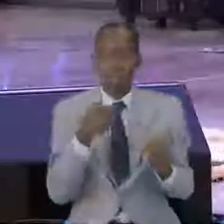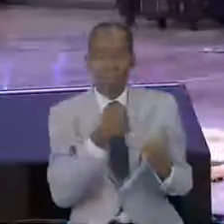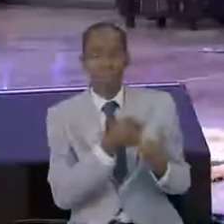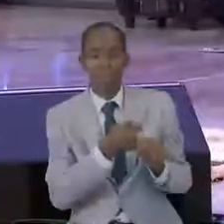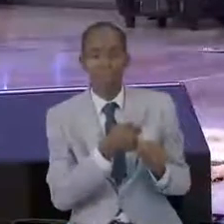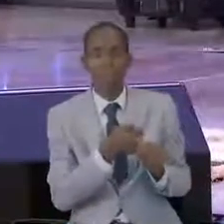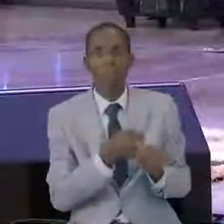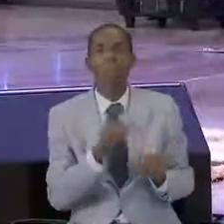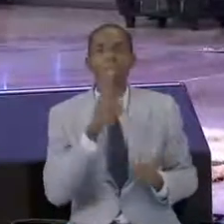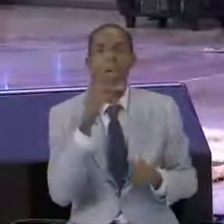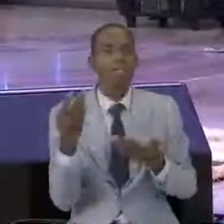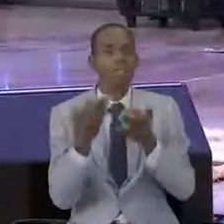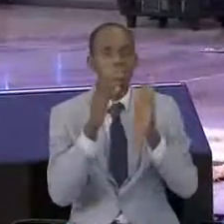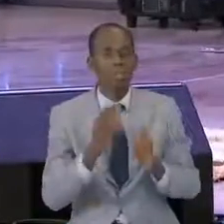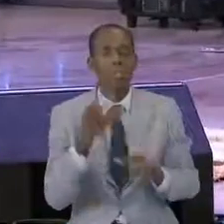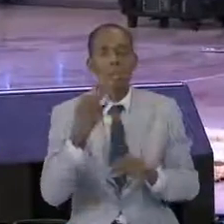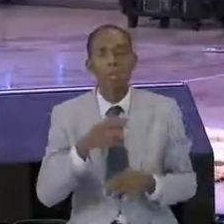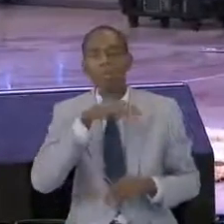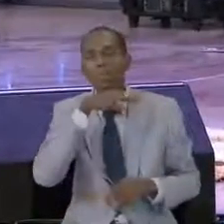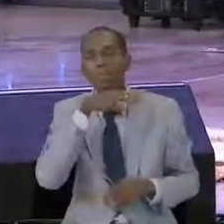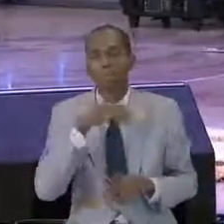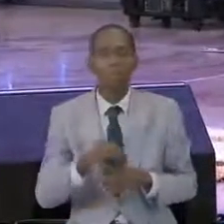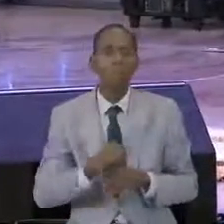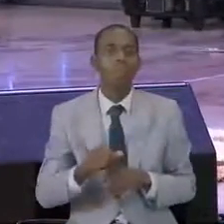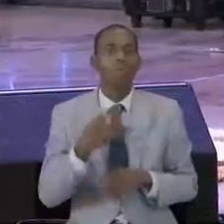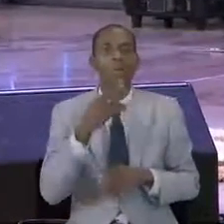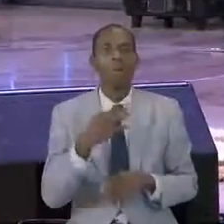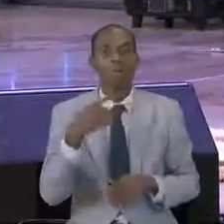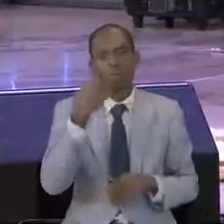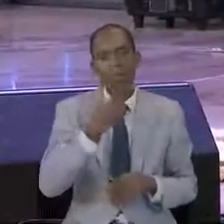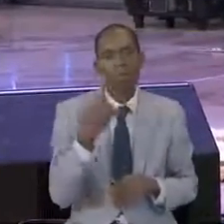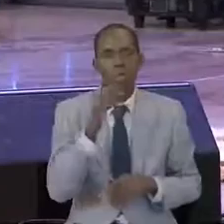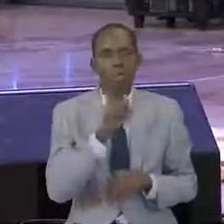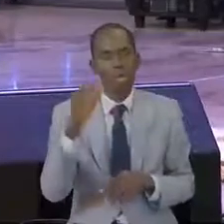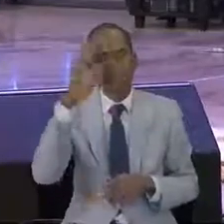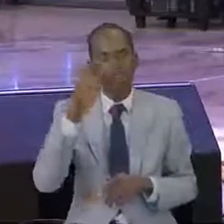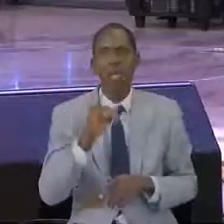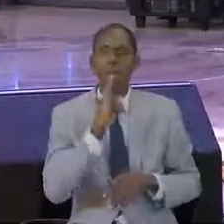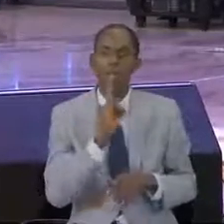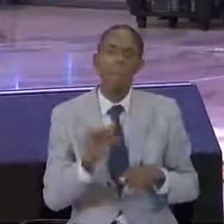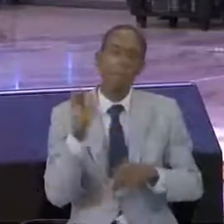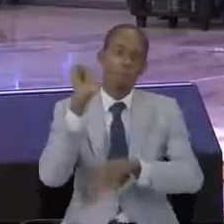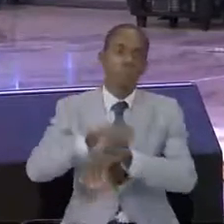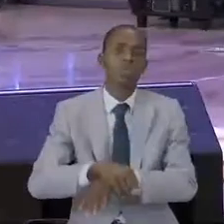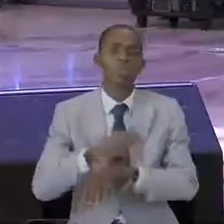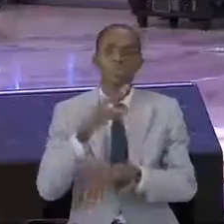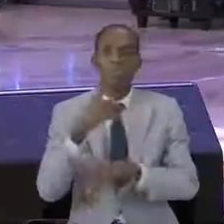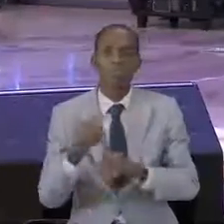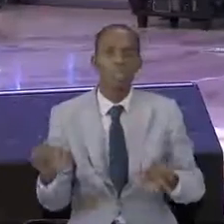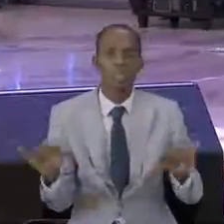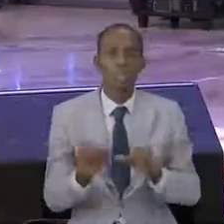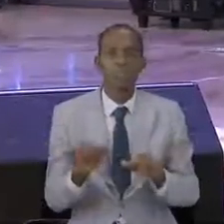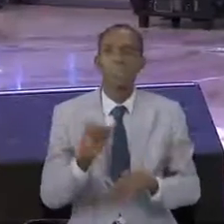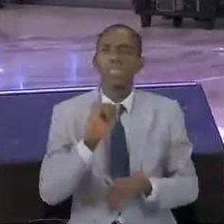aux autres quand ils sont eux-mêmes esclaves de la corruption car chacun est esclable de ce qui a